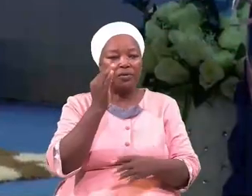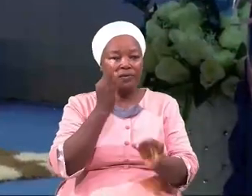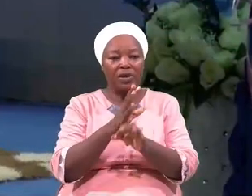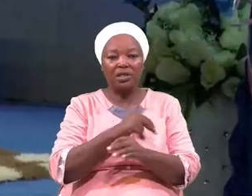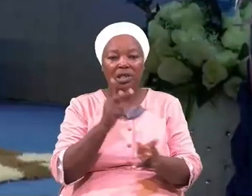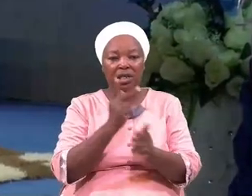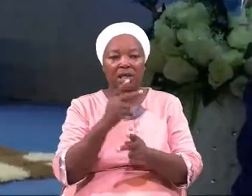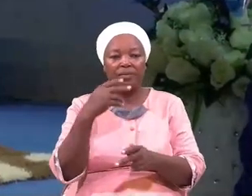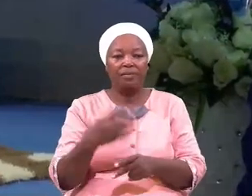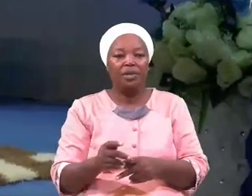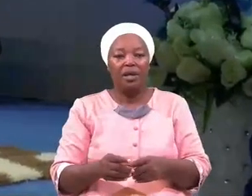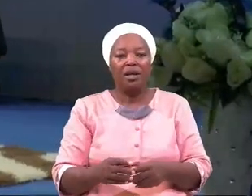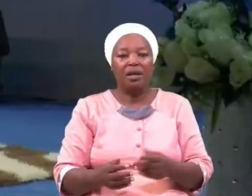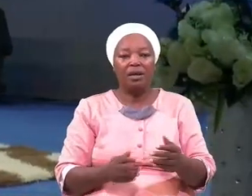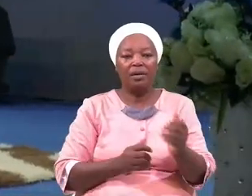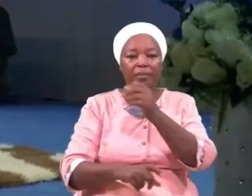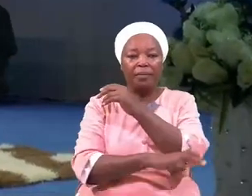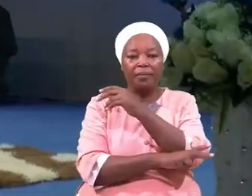C'est par la foi qu'il fit la Pâque